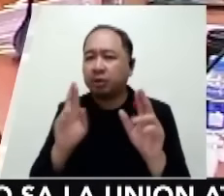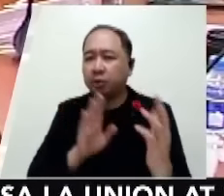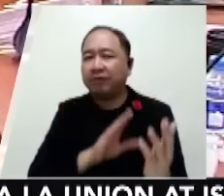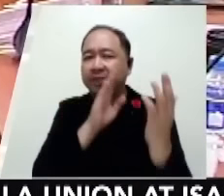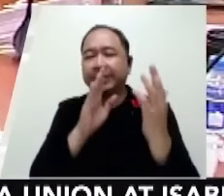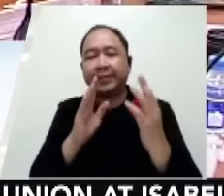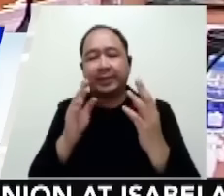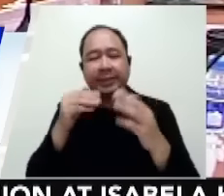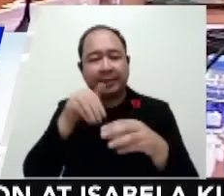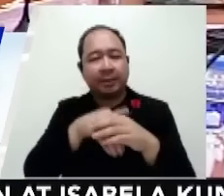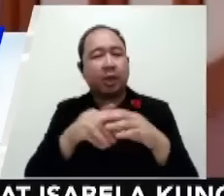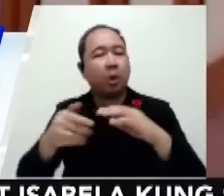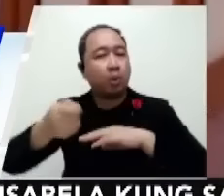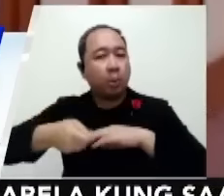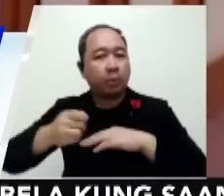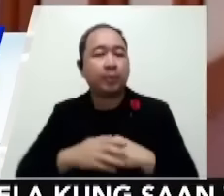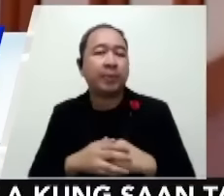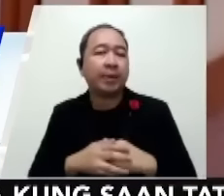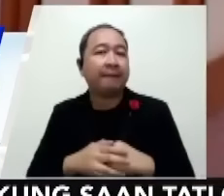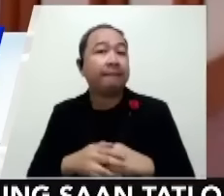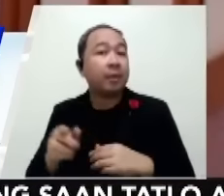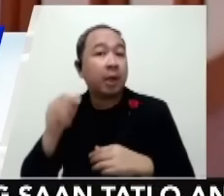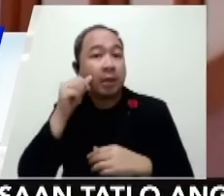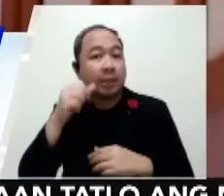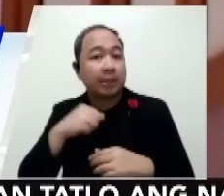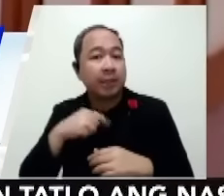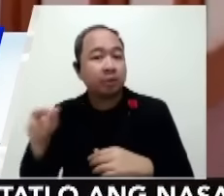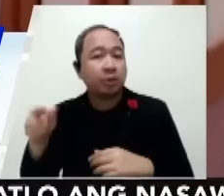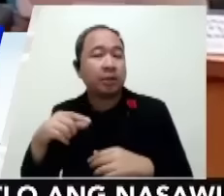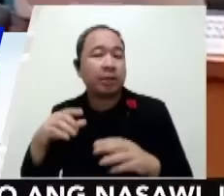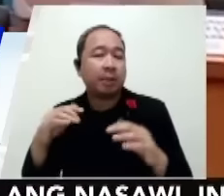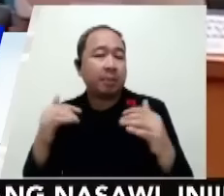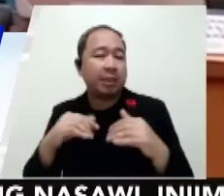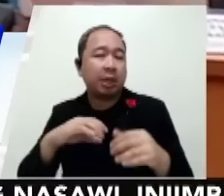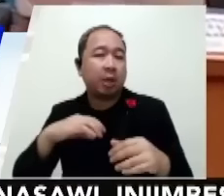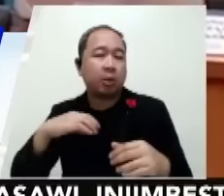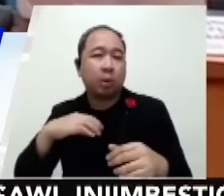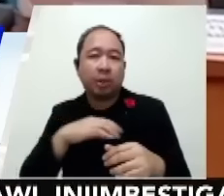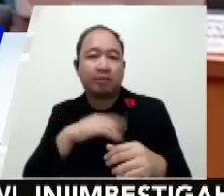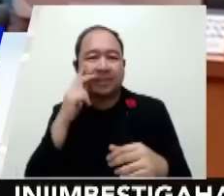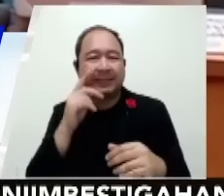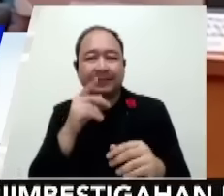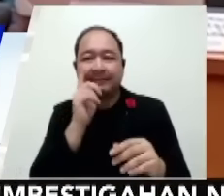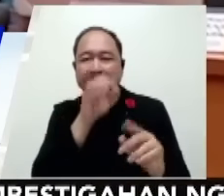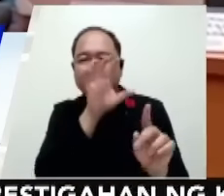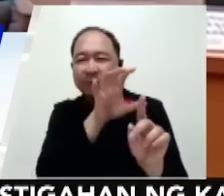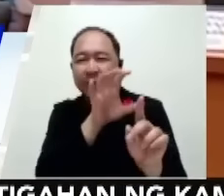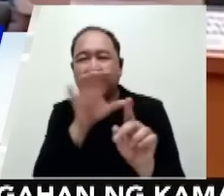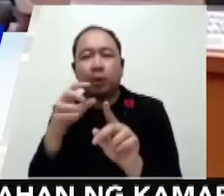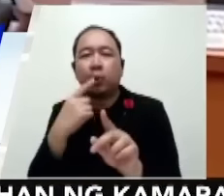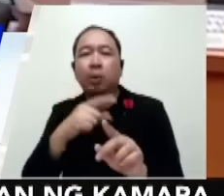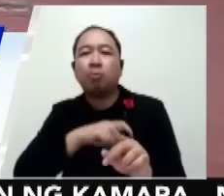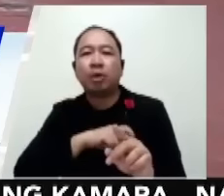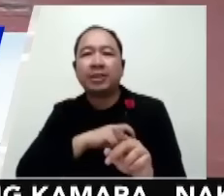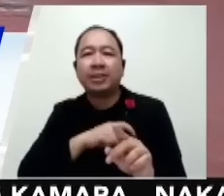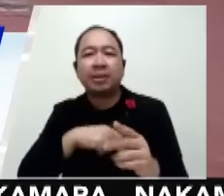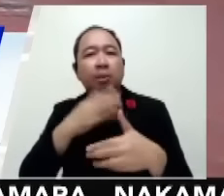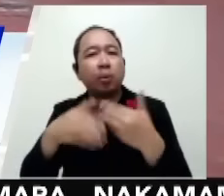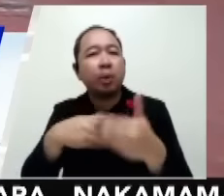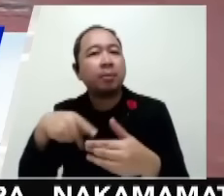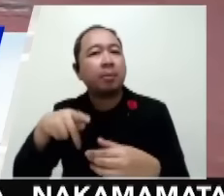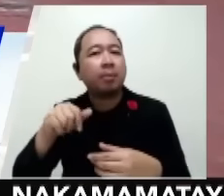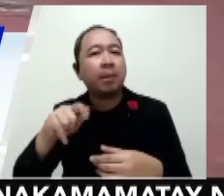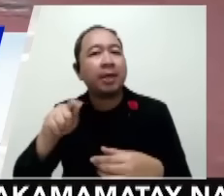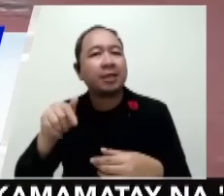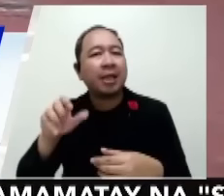Kamara kahapon, nasabon ang mga pulis na nag-operate noon sa drug suspect sa Payatas, Quezon City kung saan tatlo ang namatay dahil hindi